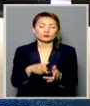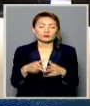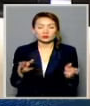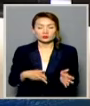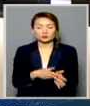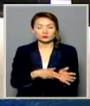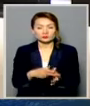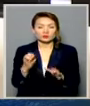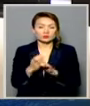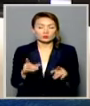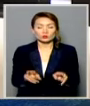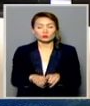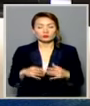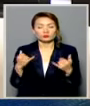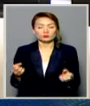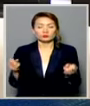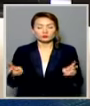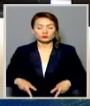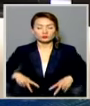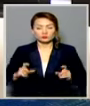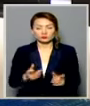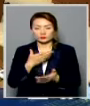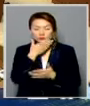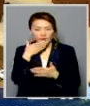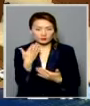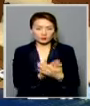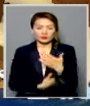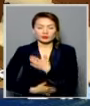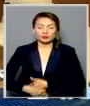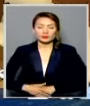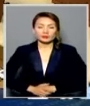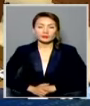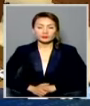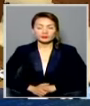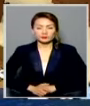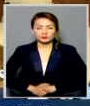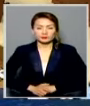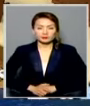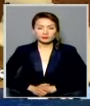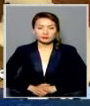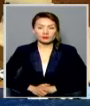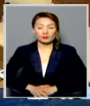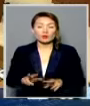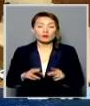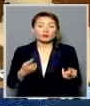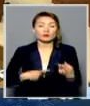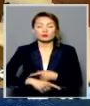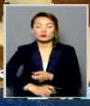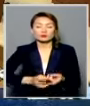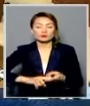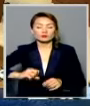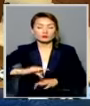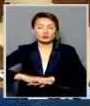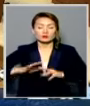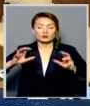дороге. В вагонах поездов нет специальных приспособлений для их посадки и высадки. Так как у нас в связи с